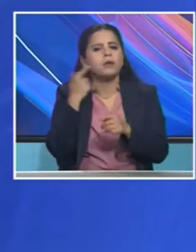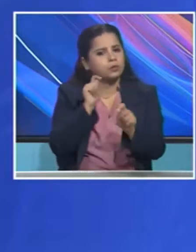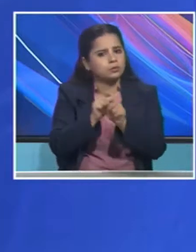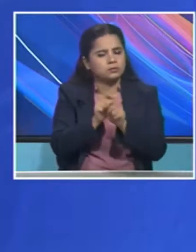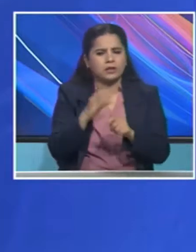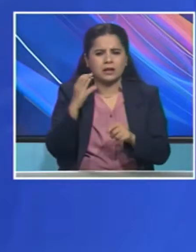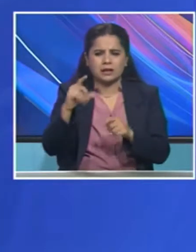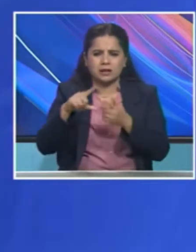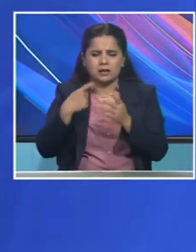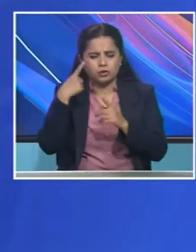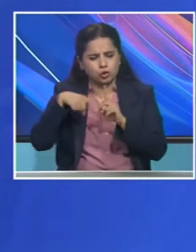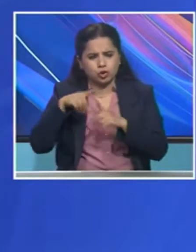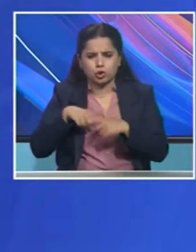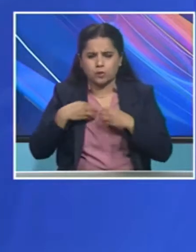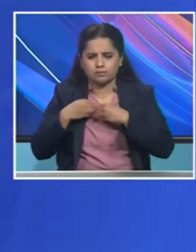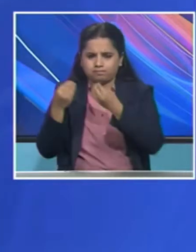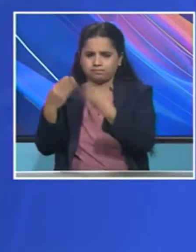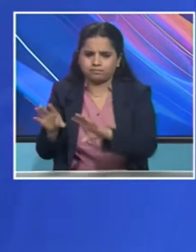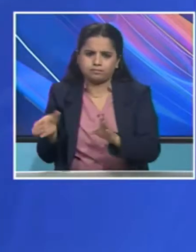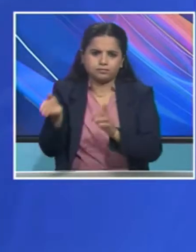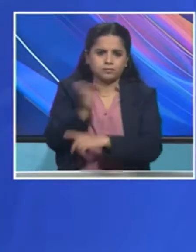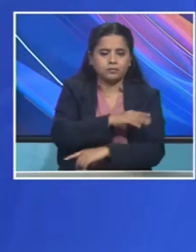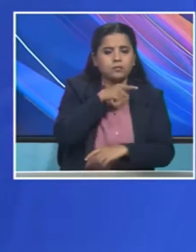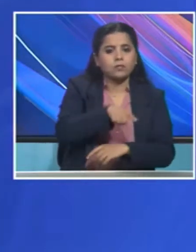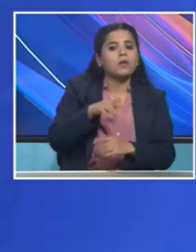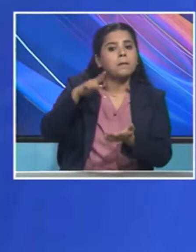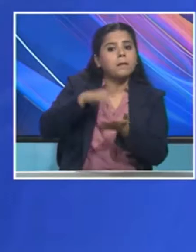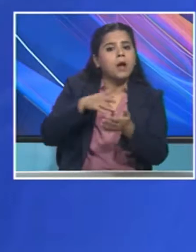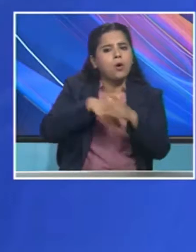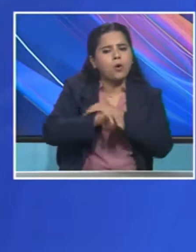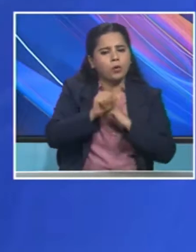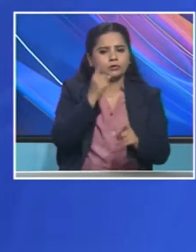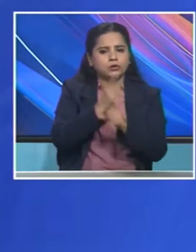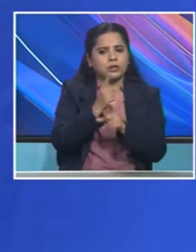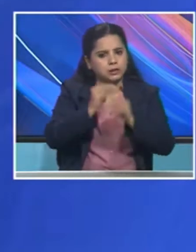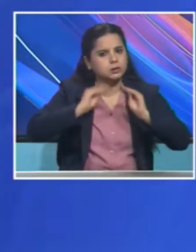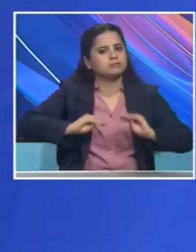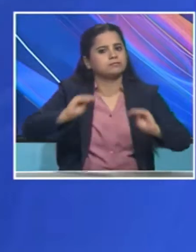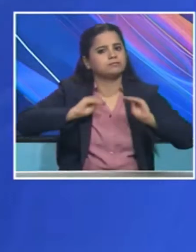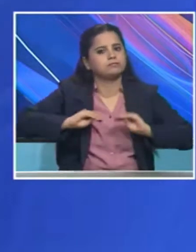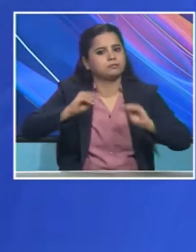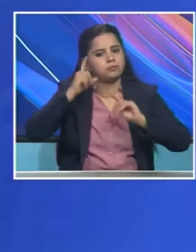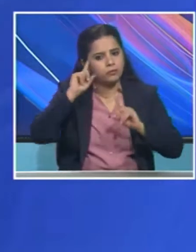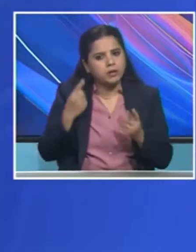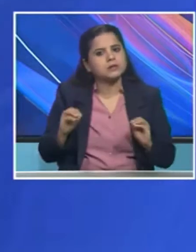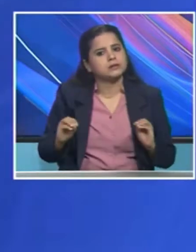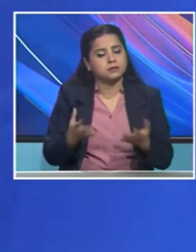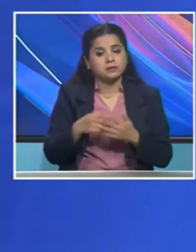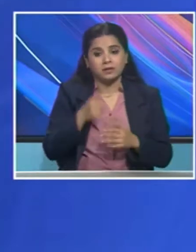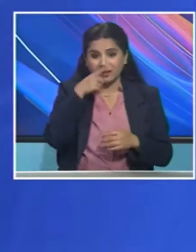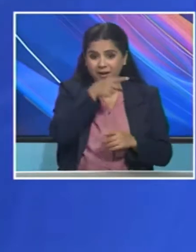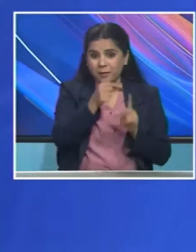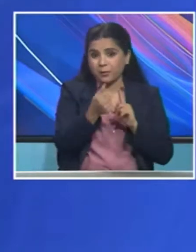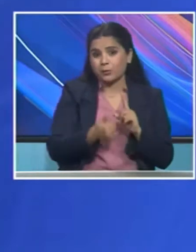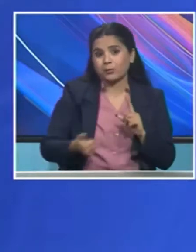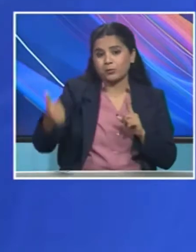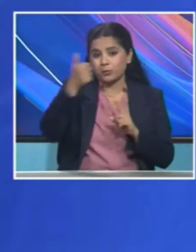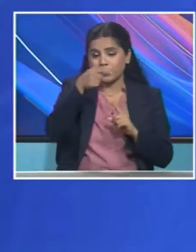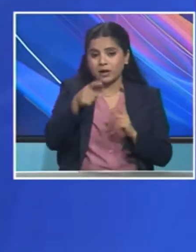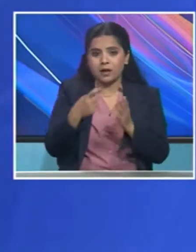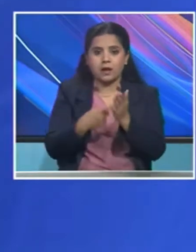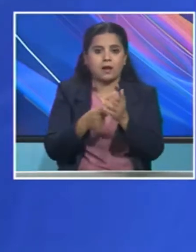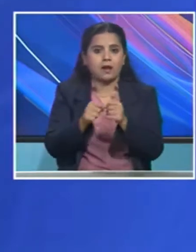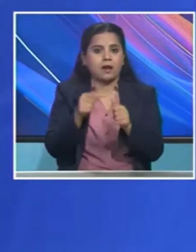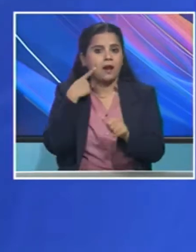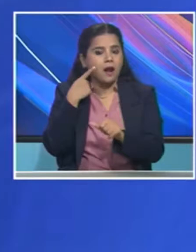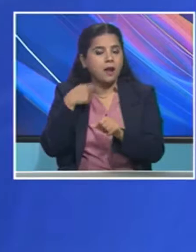छोड़ने के बाद उन्होंने अपने घर रायरंगपुर में एक शिक्षक के तौर पर भी काम किया। द्रौपदी मुर्मू ने रायरंगपुर में श्री